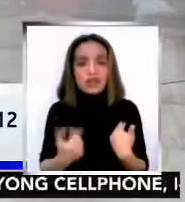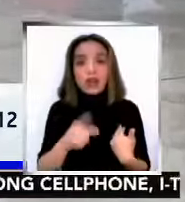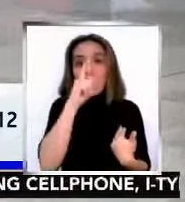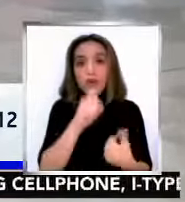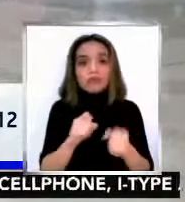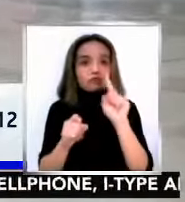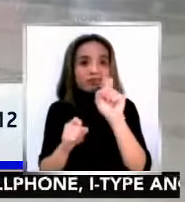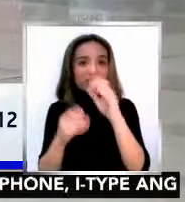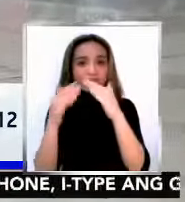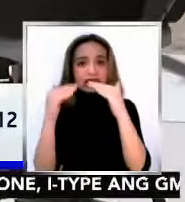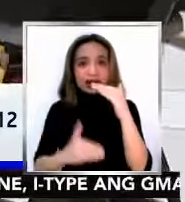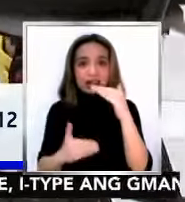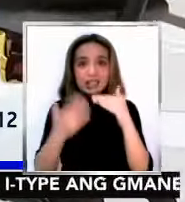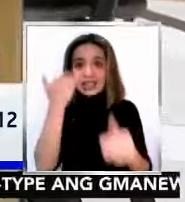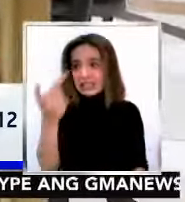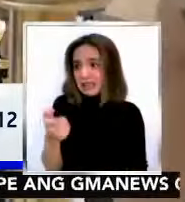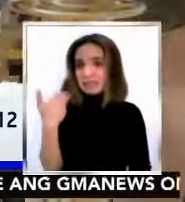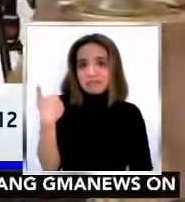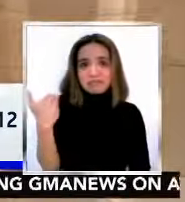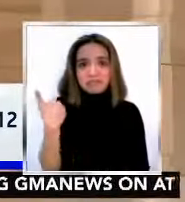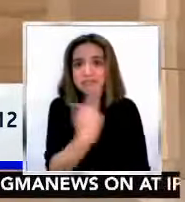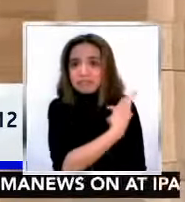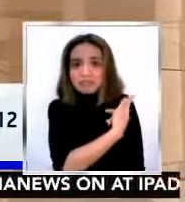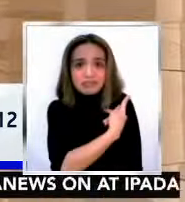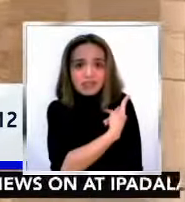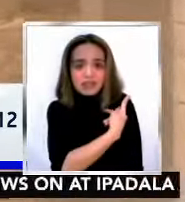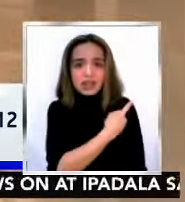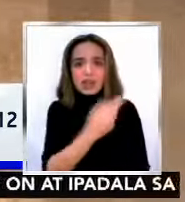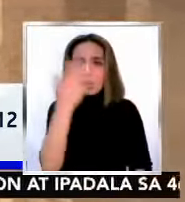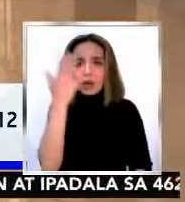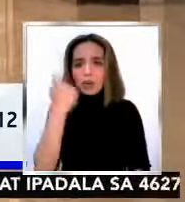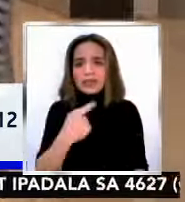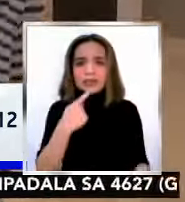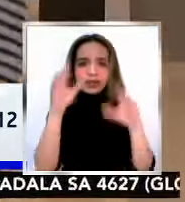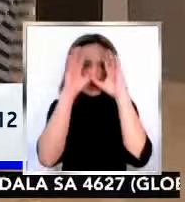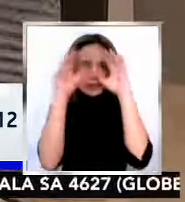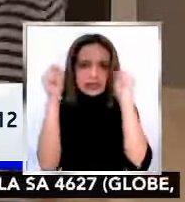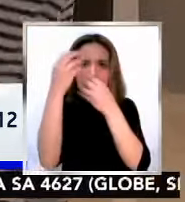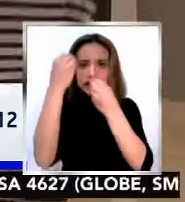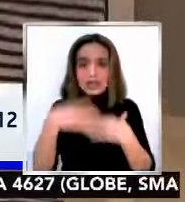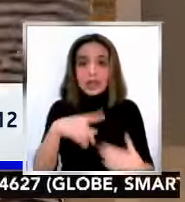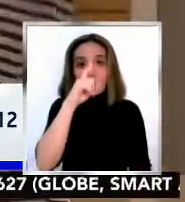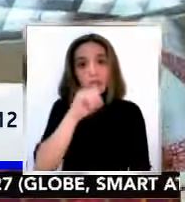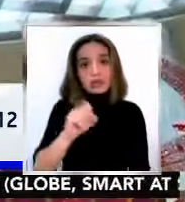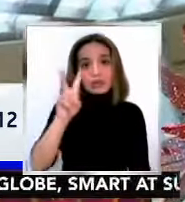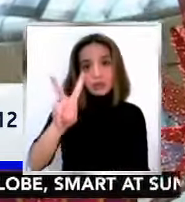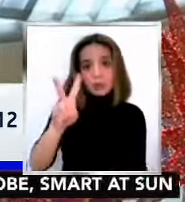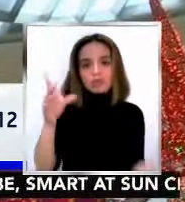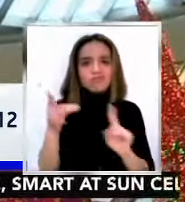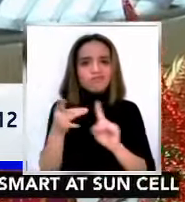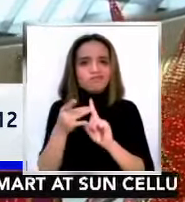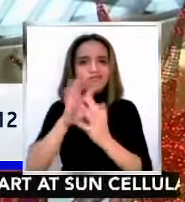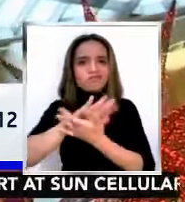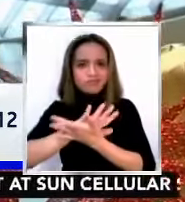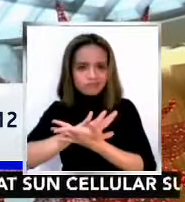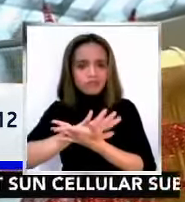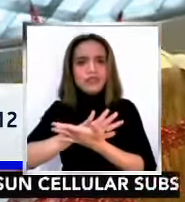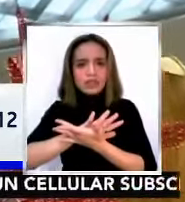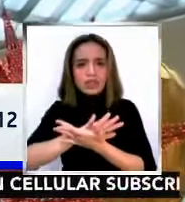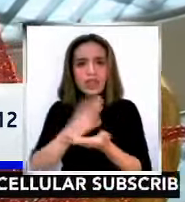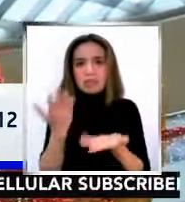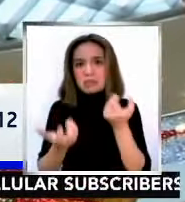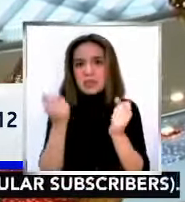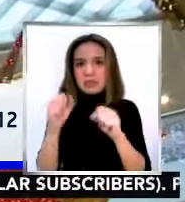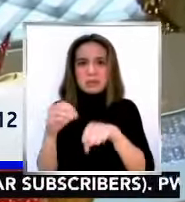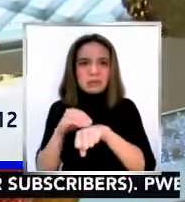pa mga aprobadong bakuna. Nabalitaan kasi ng Pangulo ang kaso ng 2 taong gulang na bata nagpositibo sa COVID at maaaring nahawa dahil